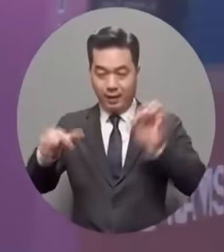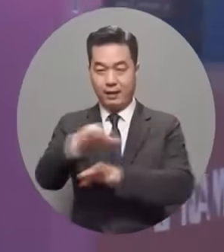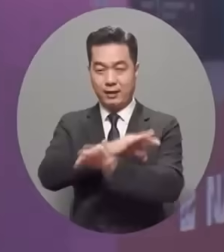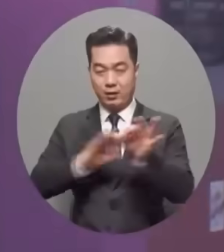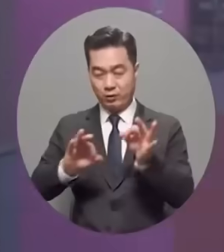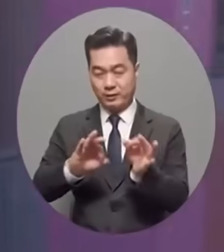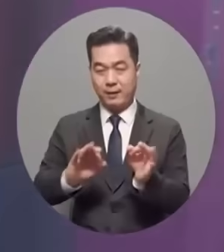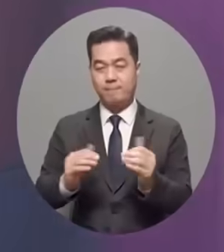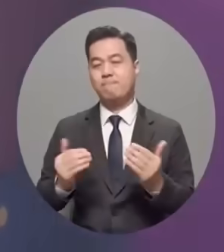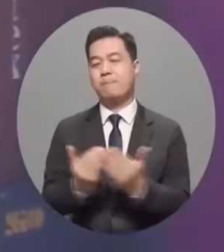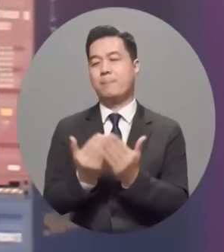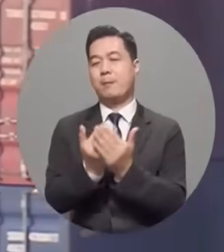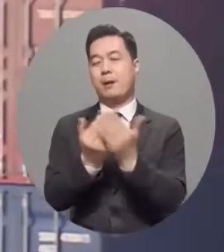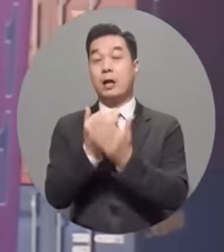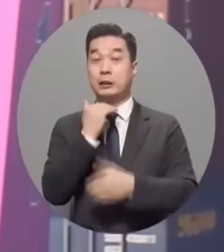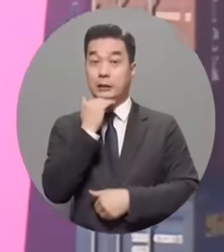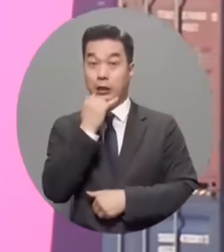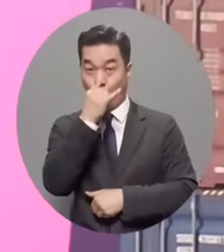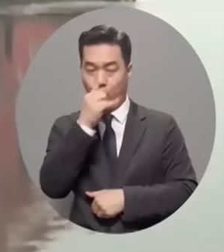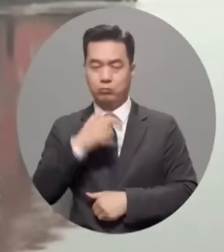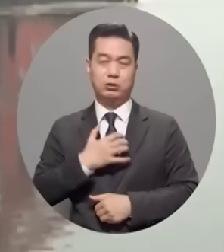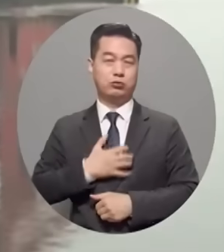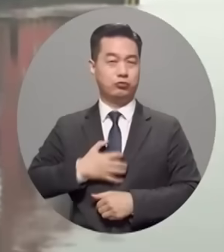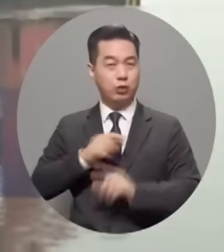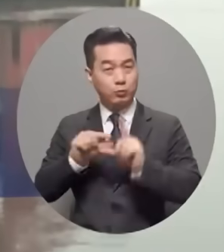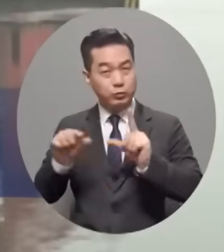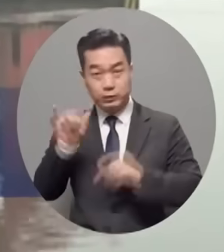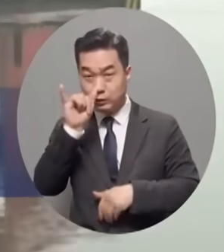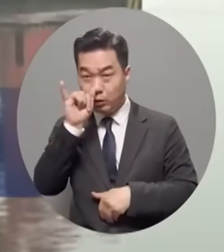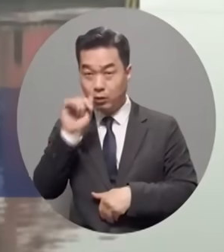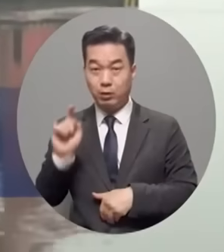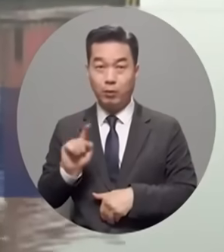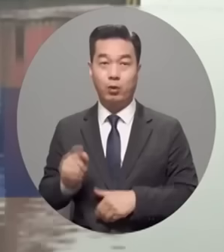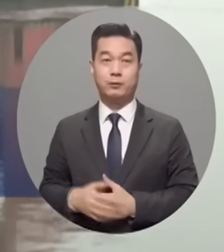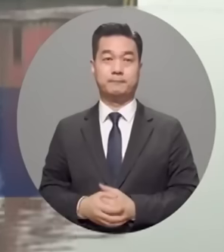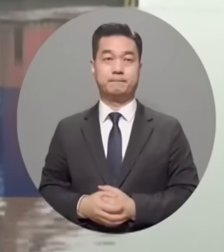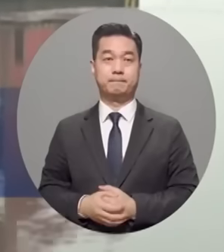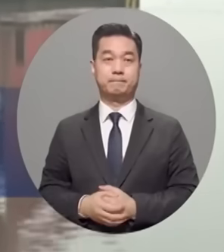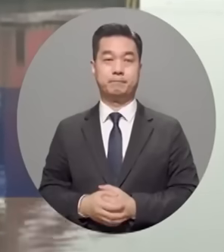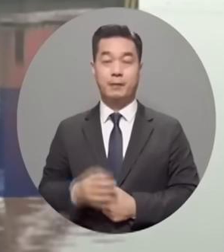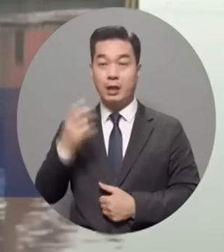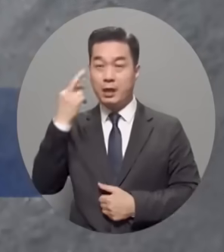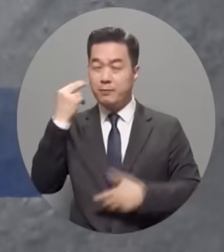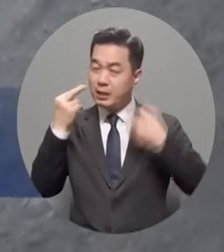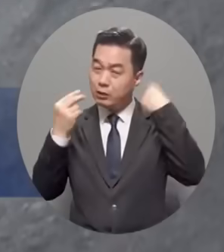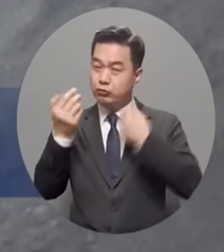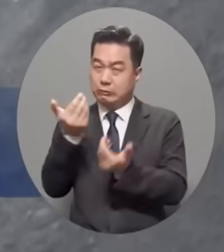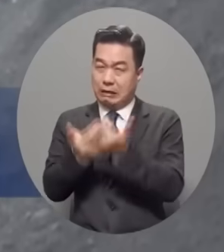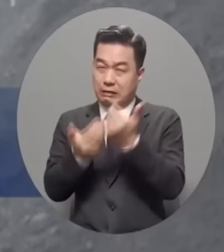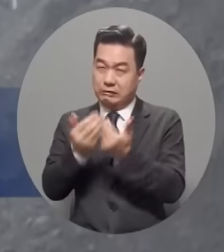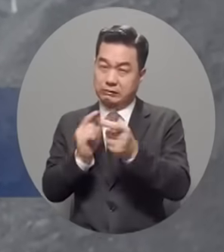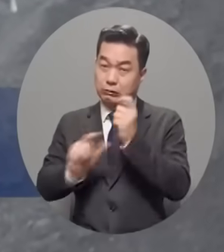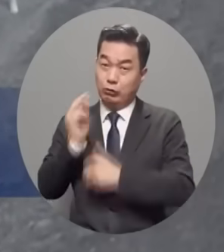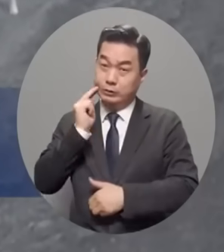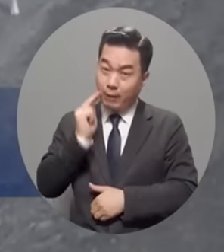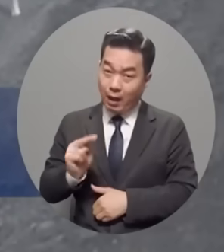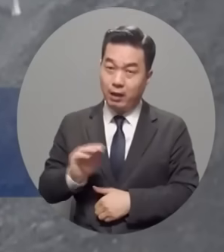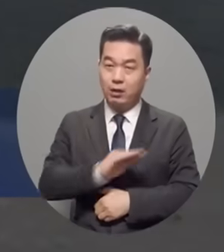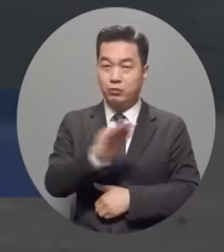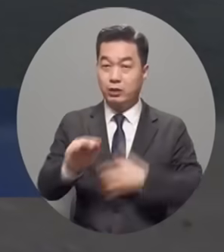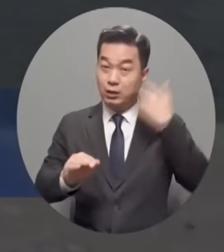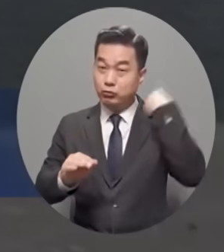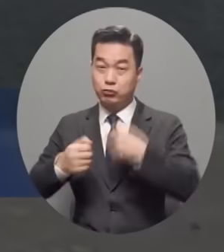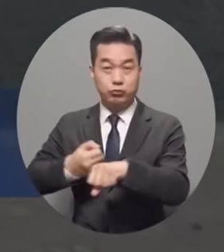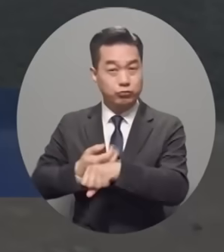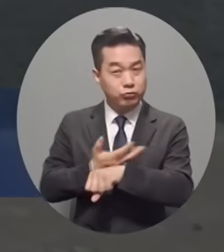있을 걸로 보고 있지만 우려도 남아 있습니다. 미중 갈등 문제 자체가 더 첨화하게 되면 될수록 우리는 사실은 대중국 수출의 입지